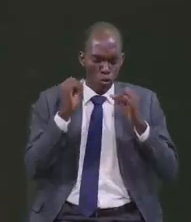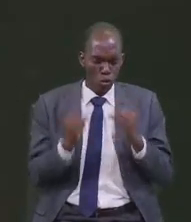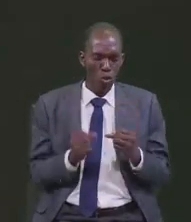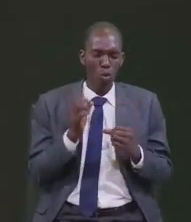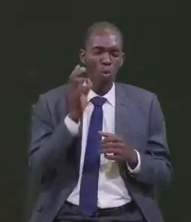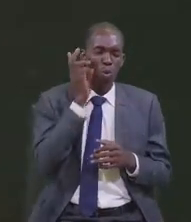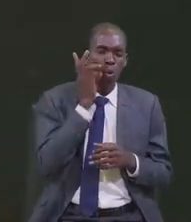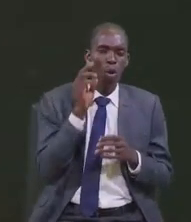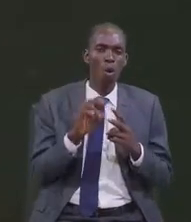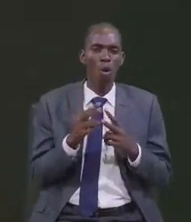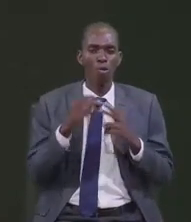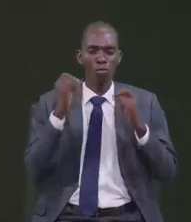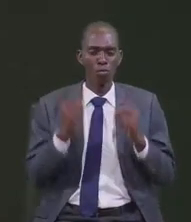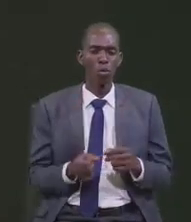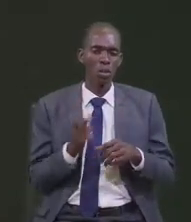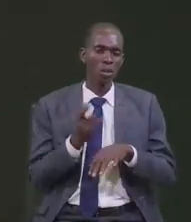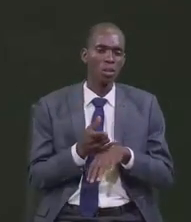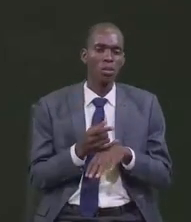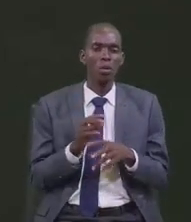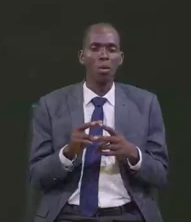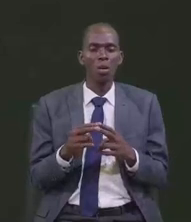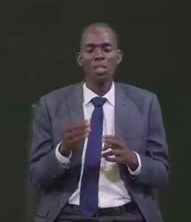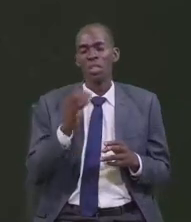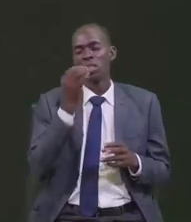mange rien d'impur.